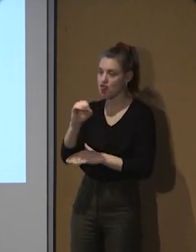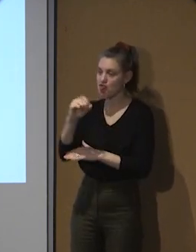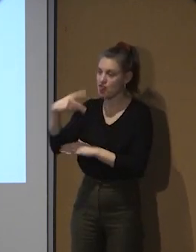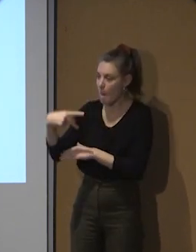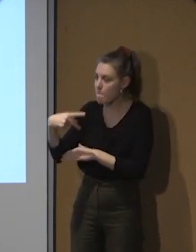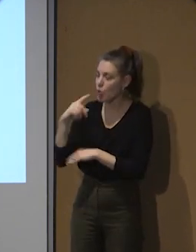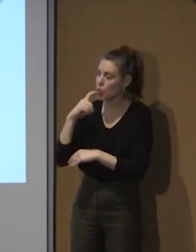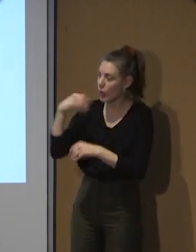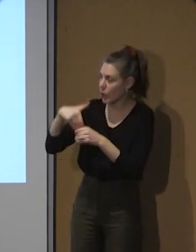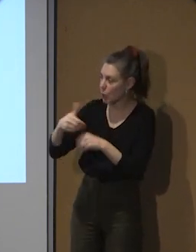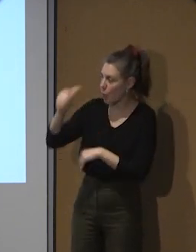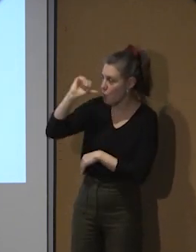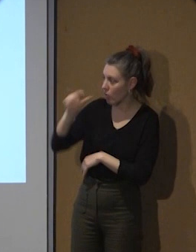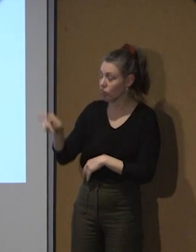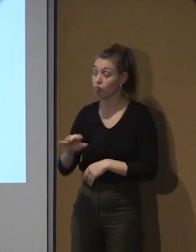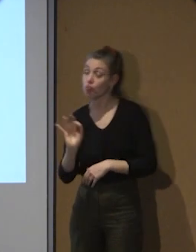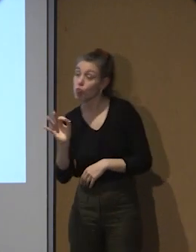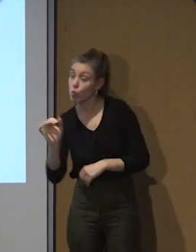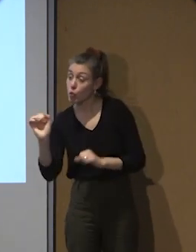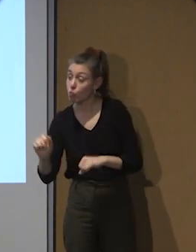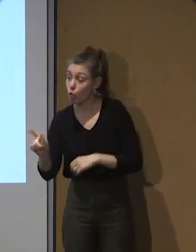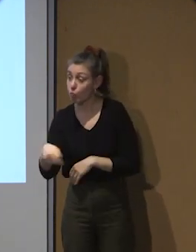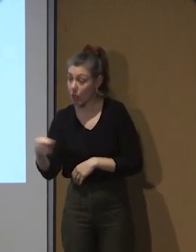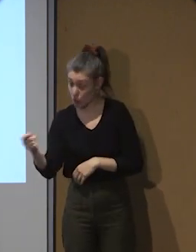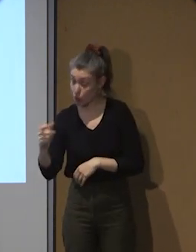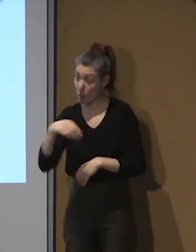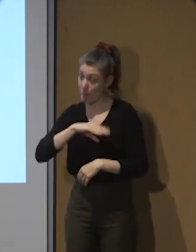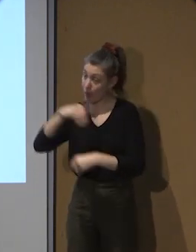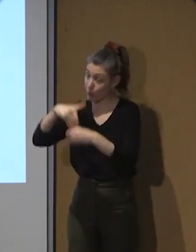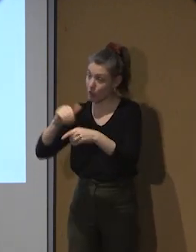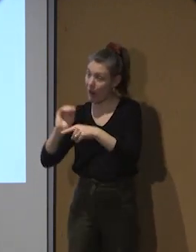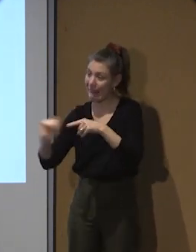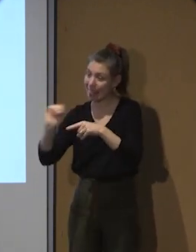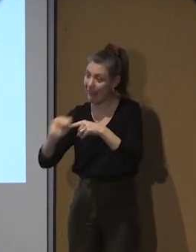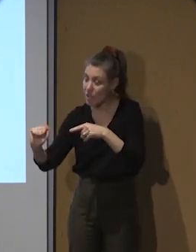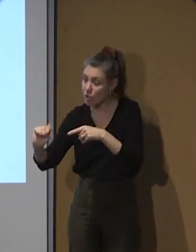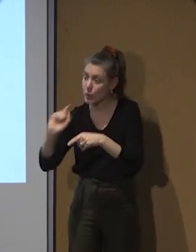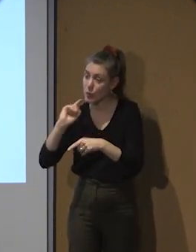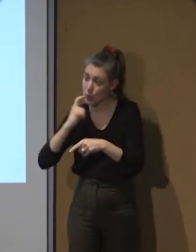c'est... Tout à fait. Le laitage sucré,